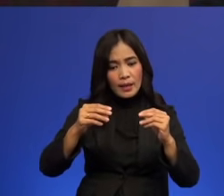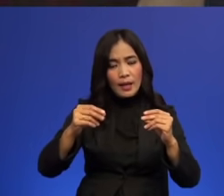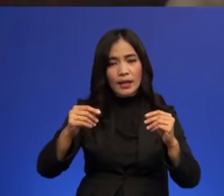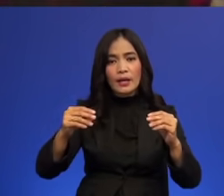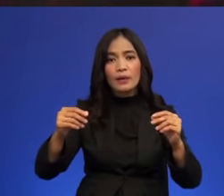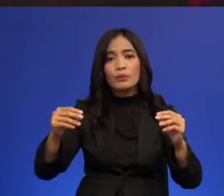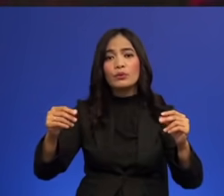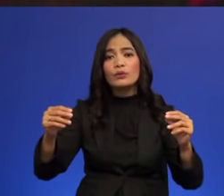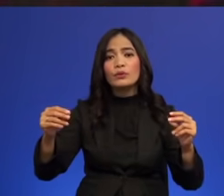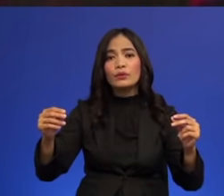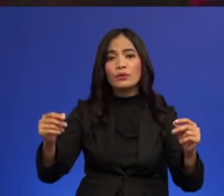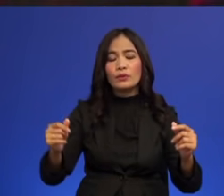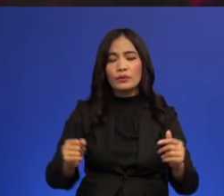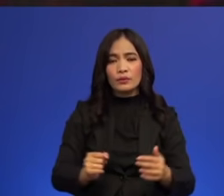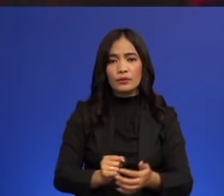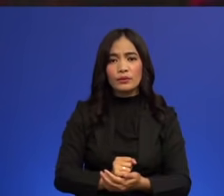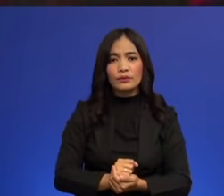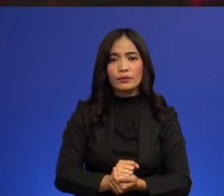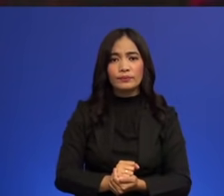kepada debu.